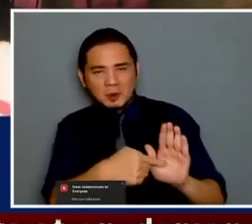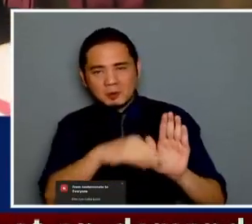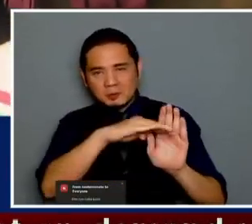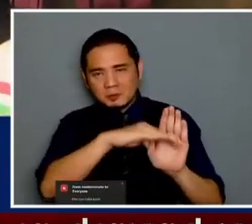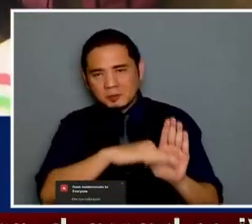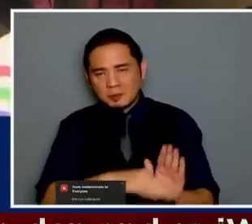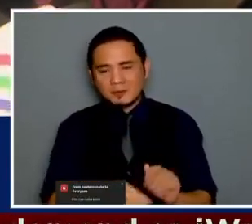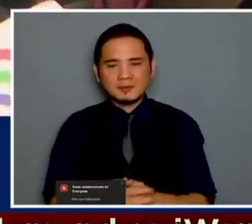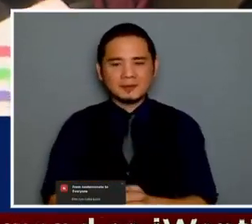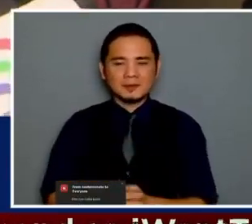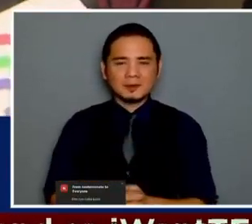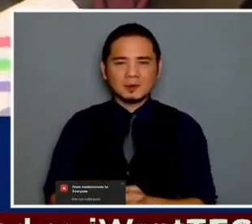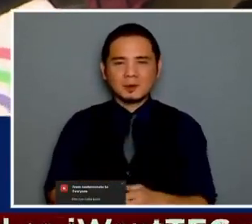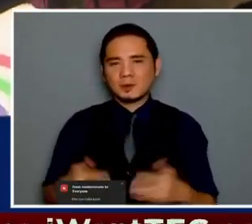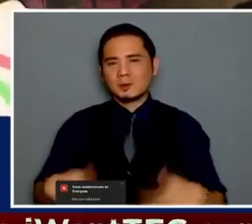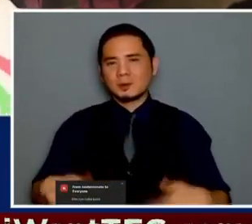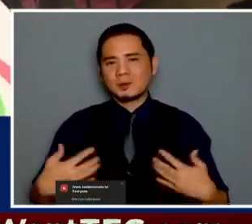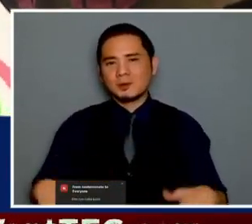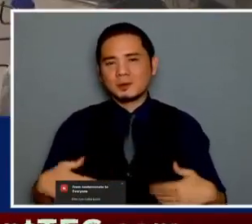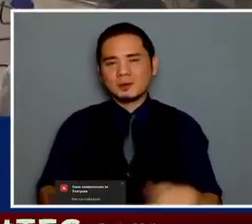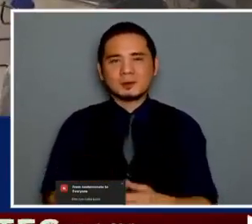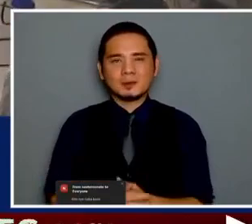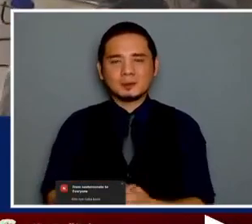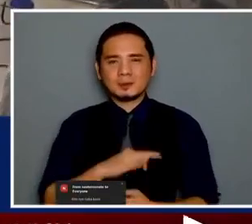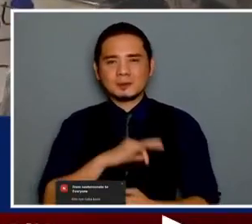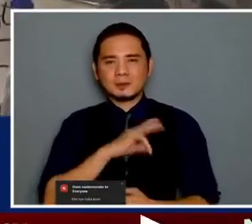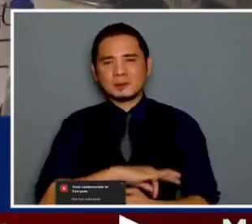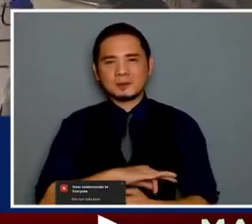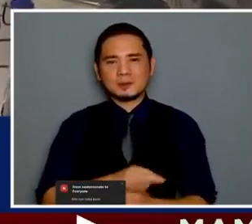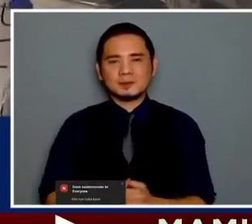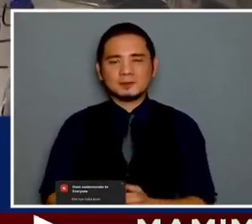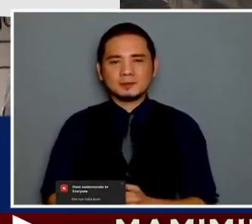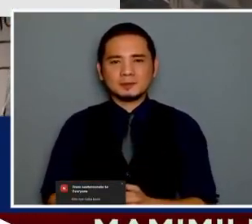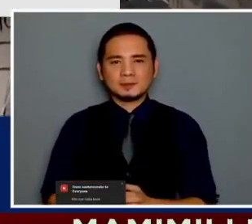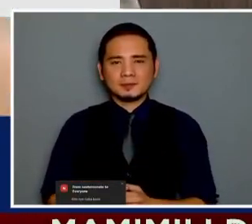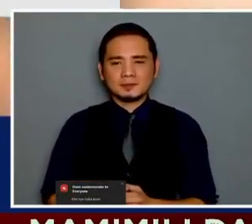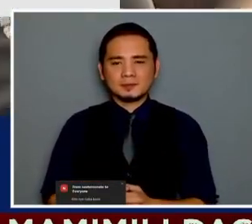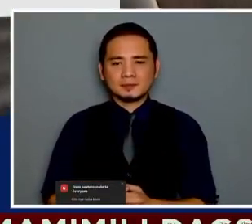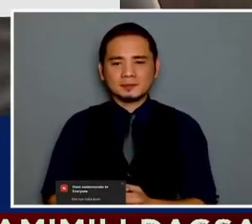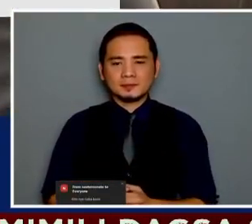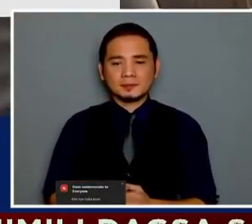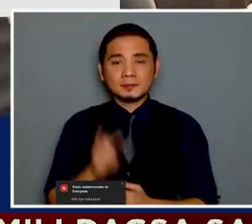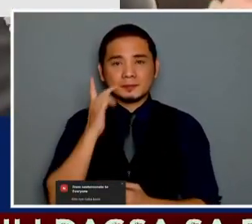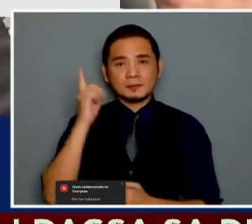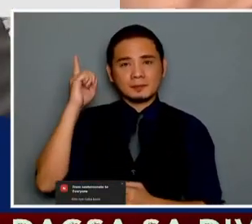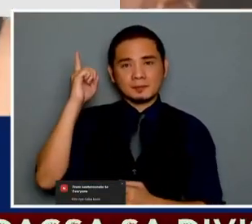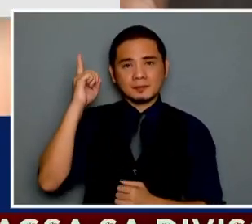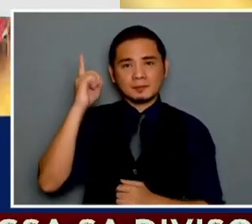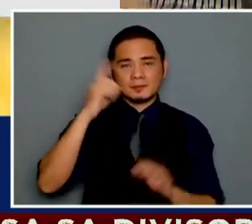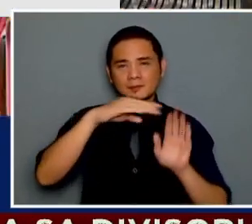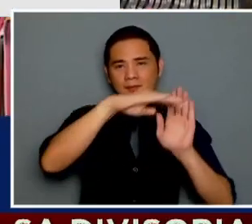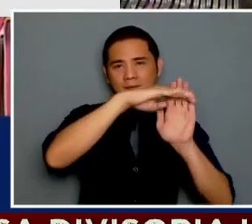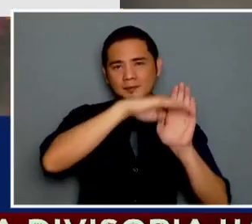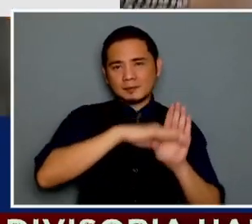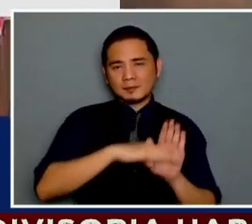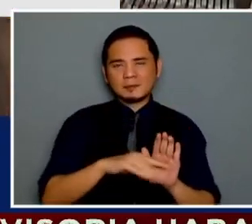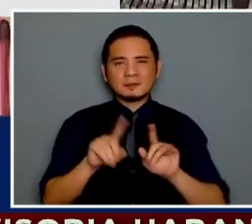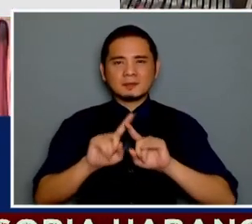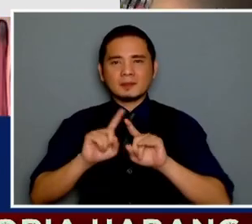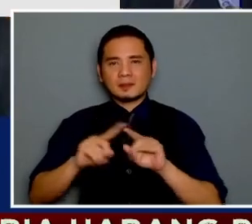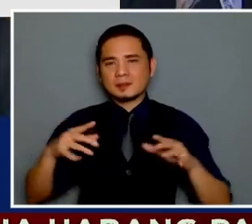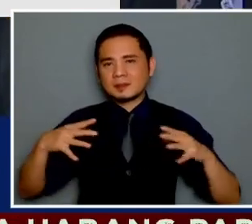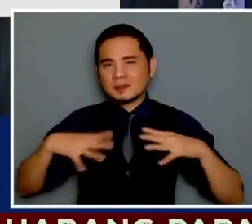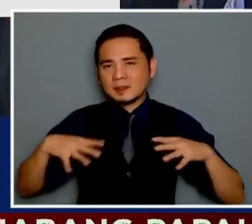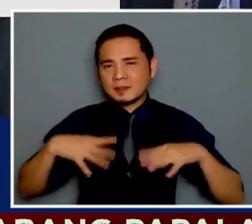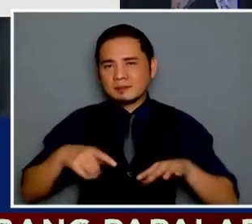Ayan. Tapos ito, 85. Doon sa aking pamangkin. Nagsisimula sa 50 pesos ang iba't ibang klase ng damit, tsinelas at